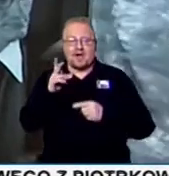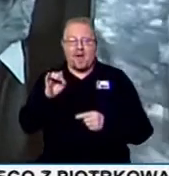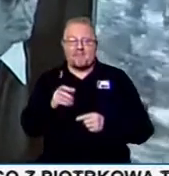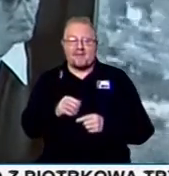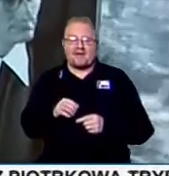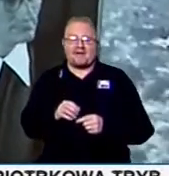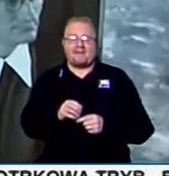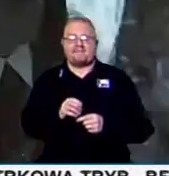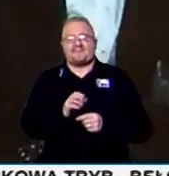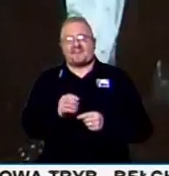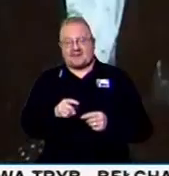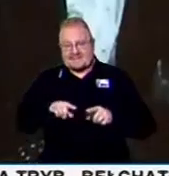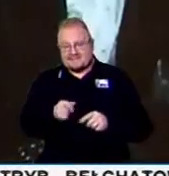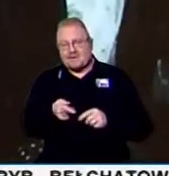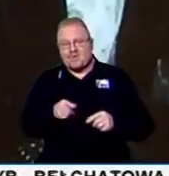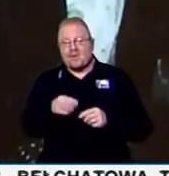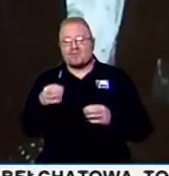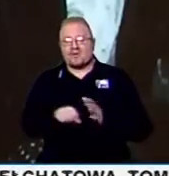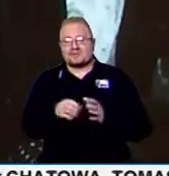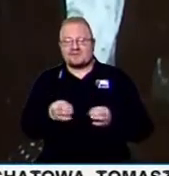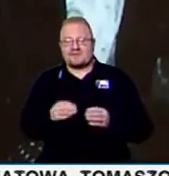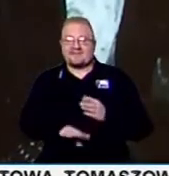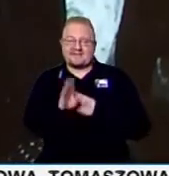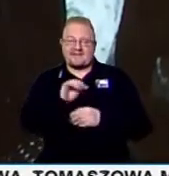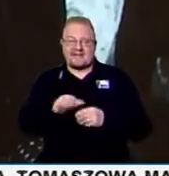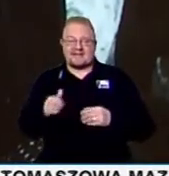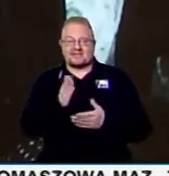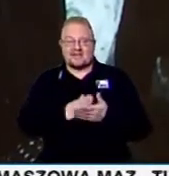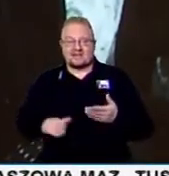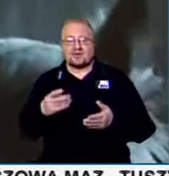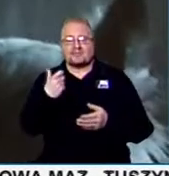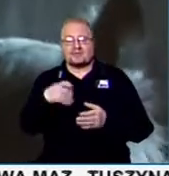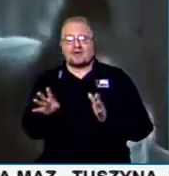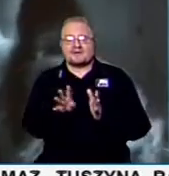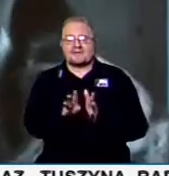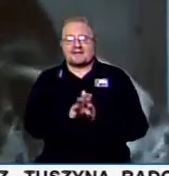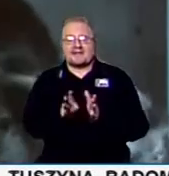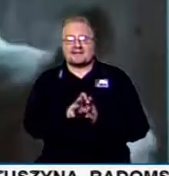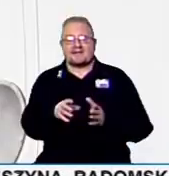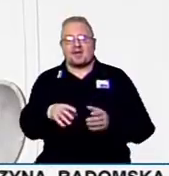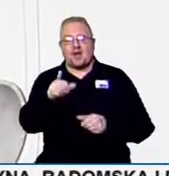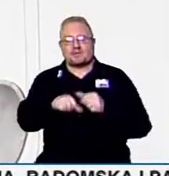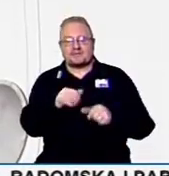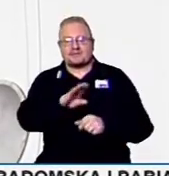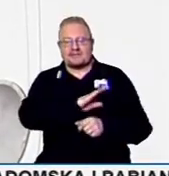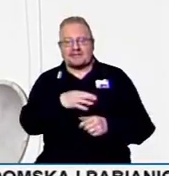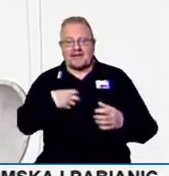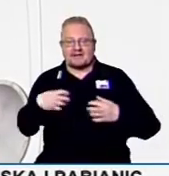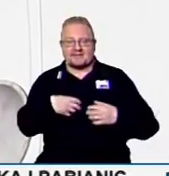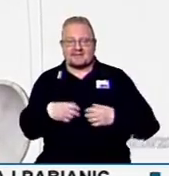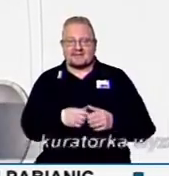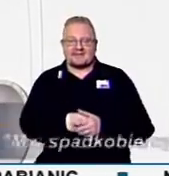i wykładowców, i studentów łódzkiej ASP. Wystawa jest częścią obchodów 119. rocznicy śmierci artystki. Sensacje,